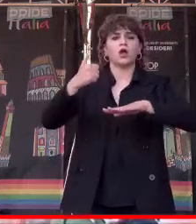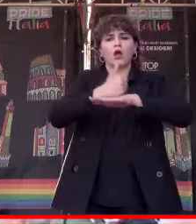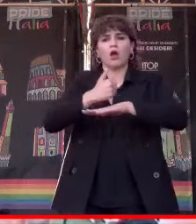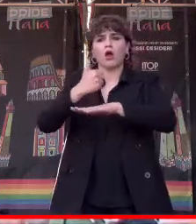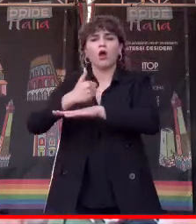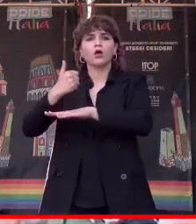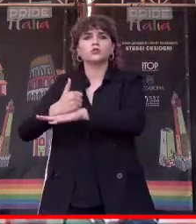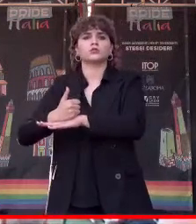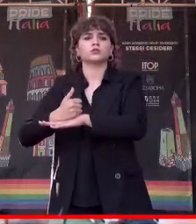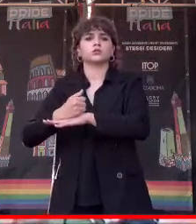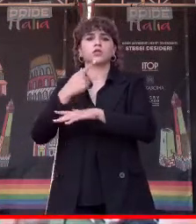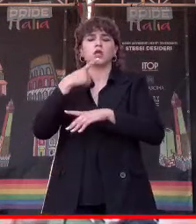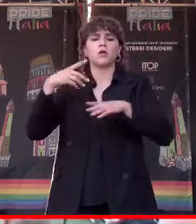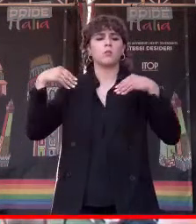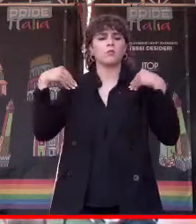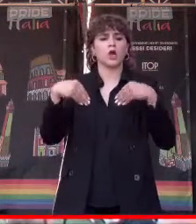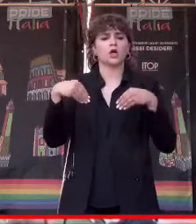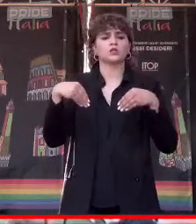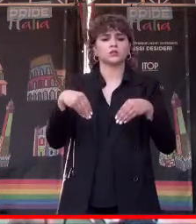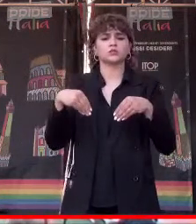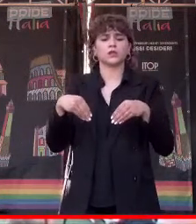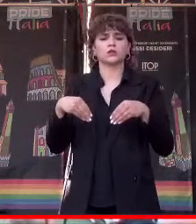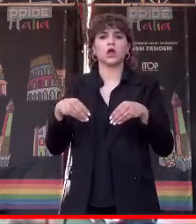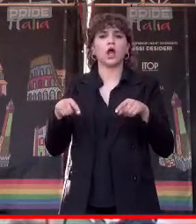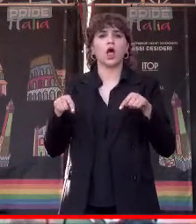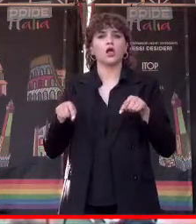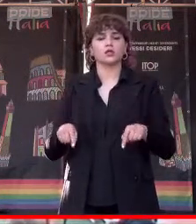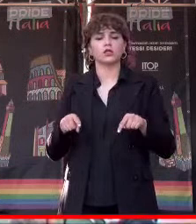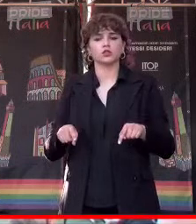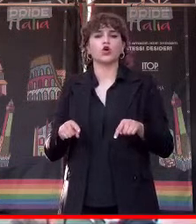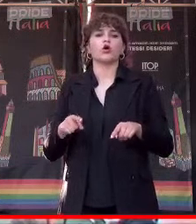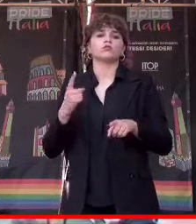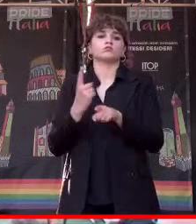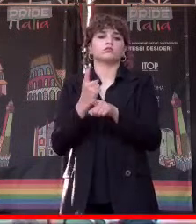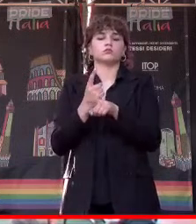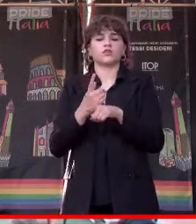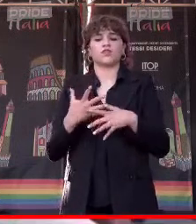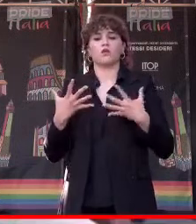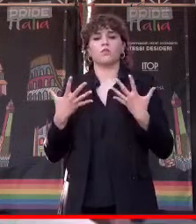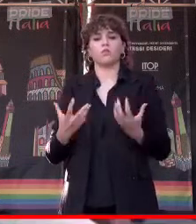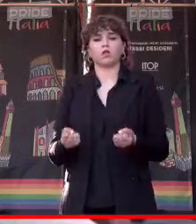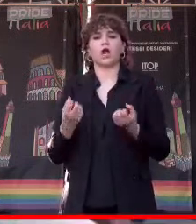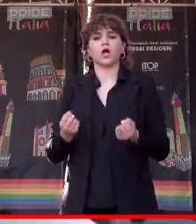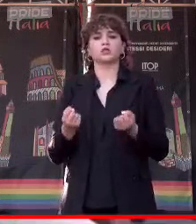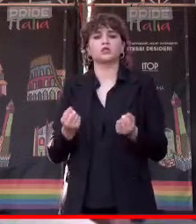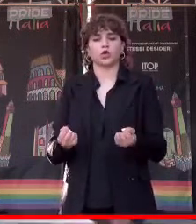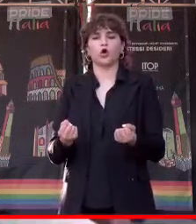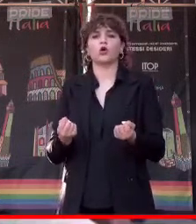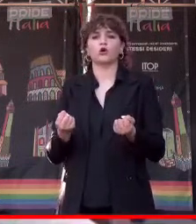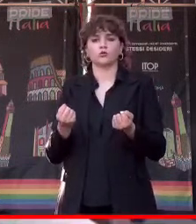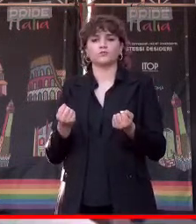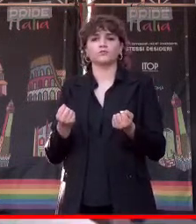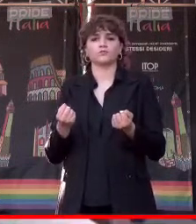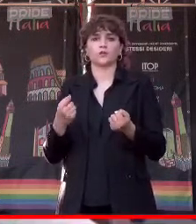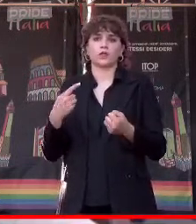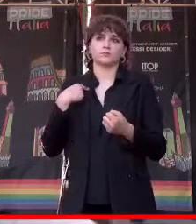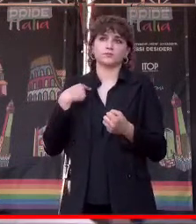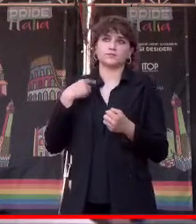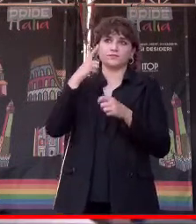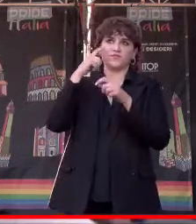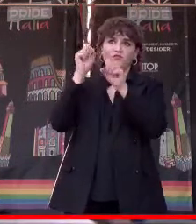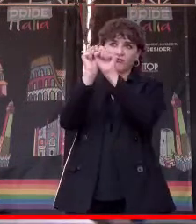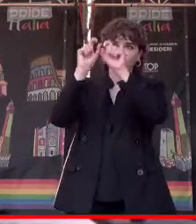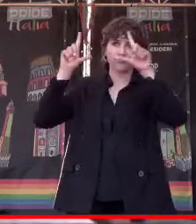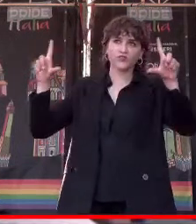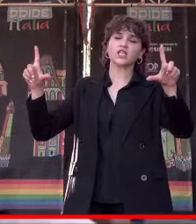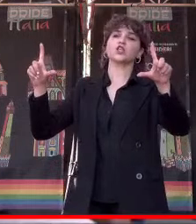momento di, come dire, mettere a terra per essere realmente condiviso, perché sfido io, neanche io mi rivedrei il video magari molto lungo, no?